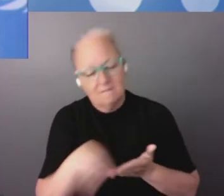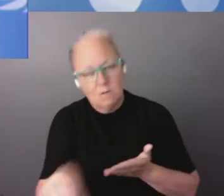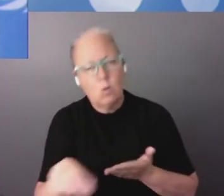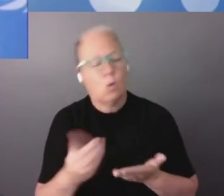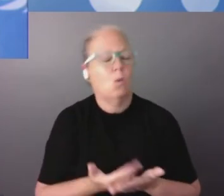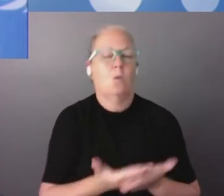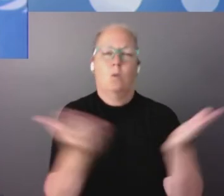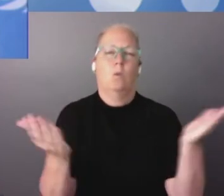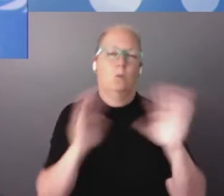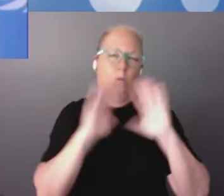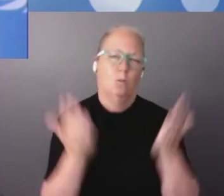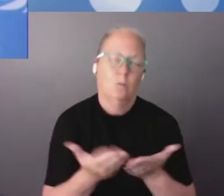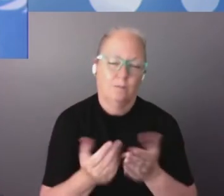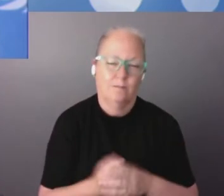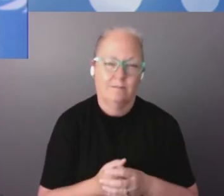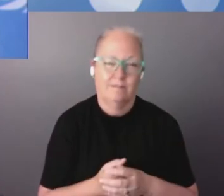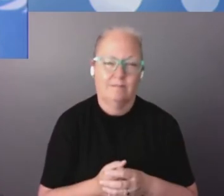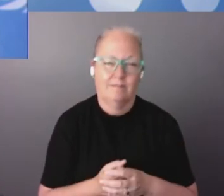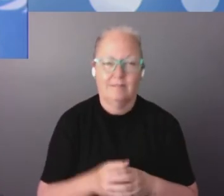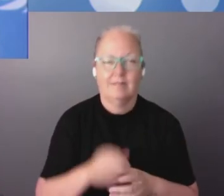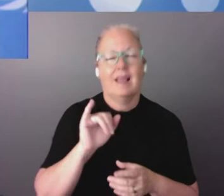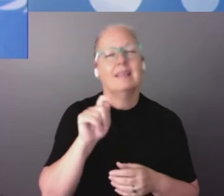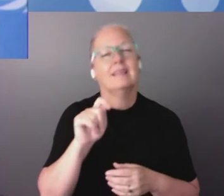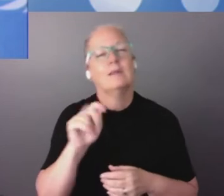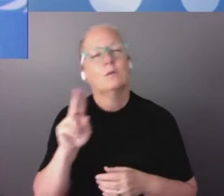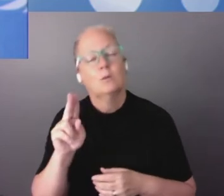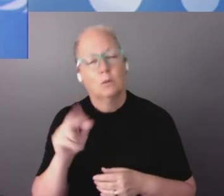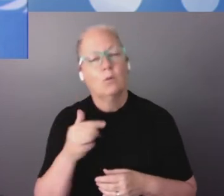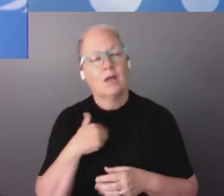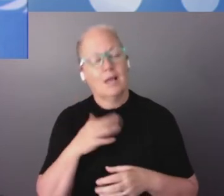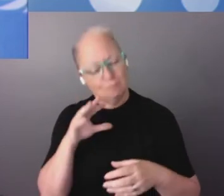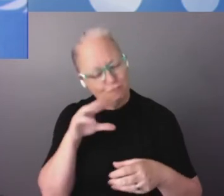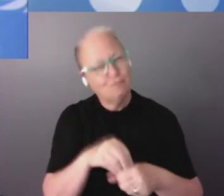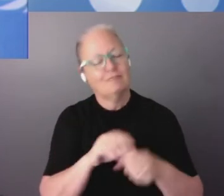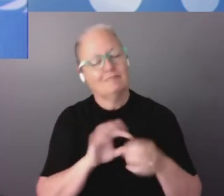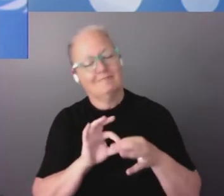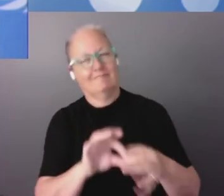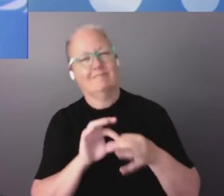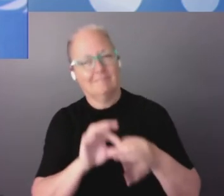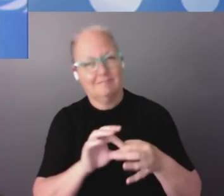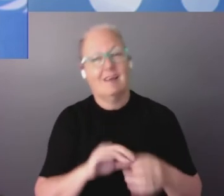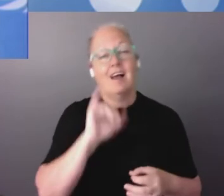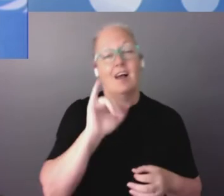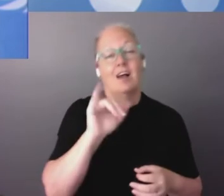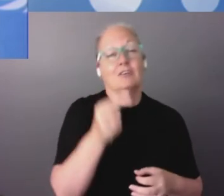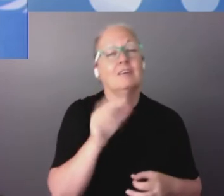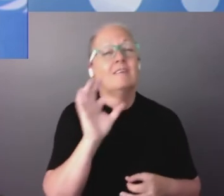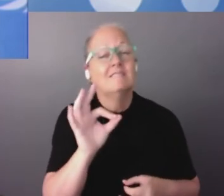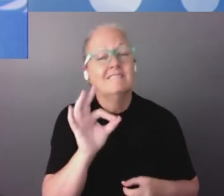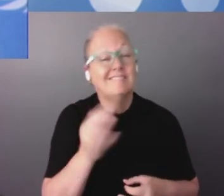n'est pas quelque chose que nous pouvons prendre pour quelque chose d'évident. Nous voulons créer